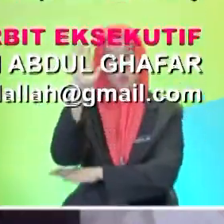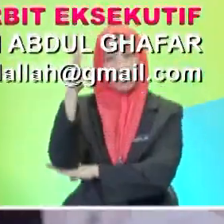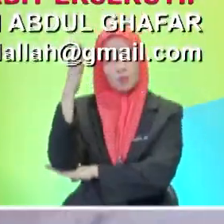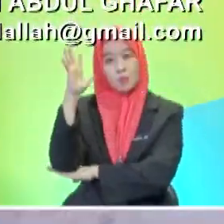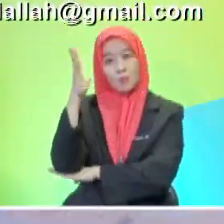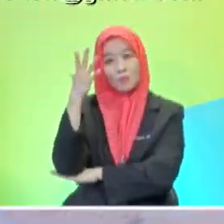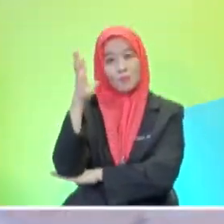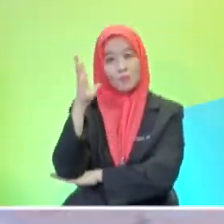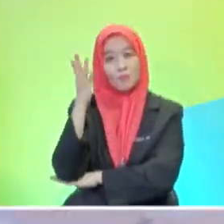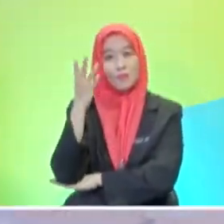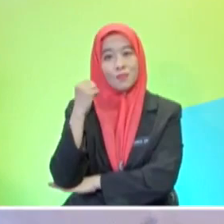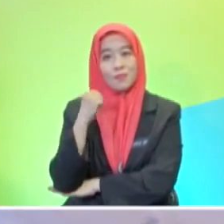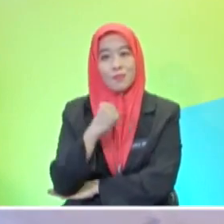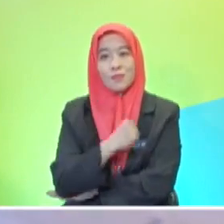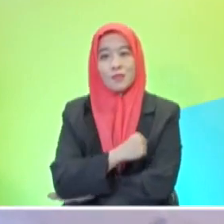pokok,